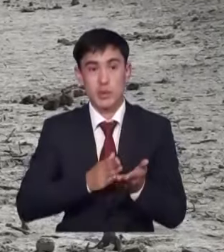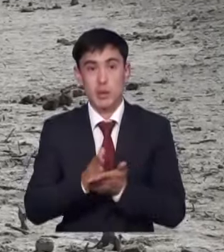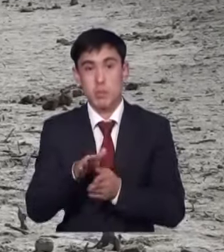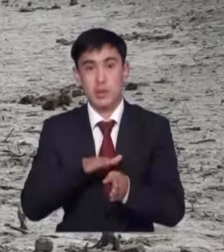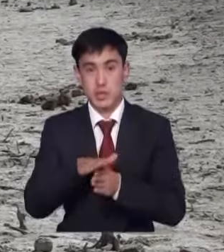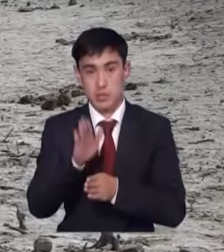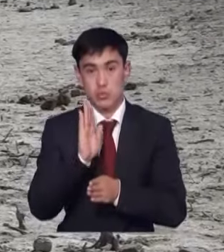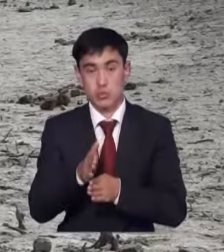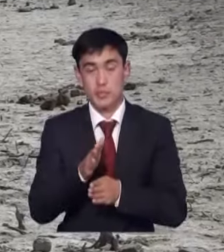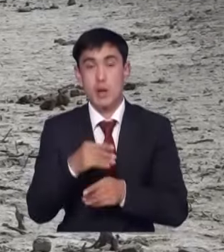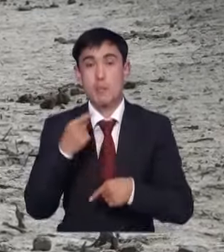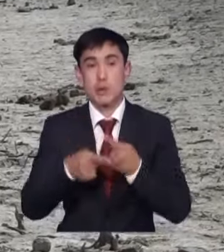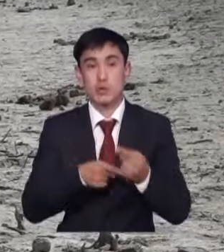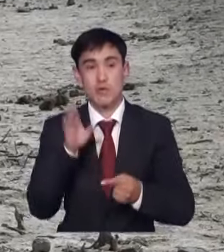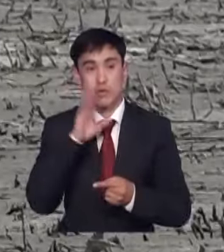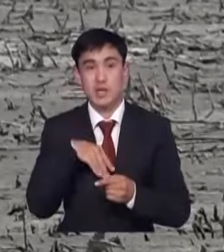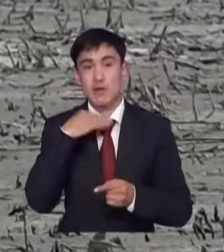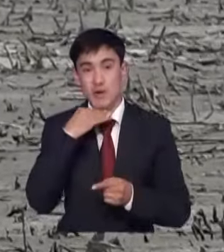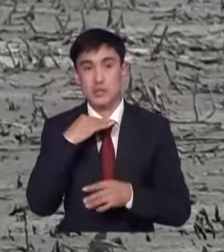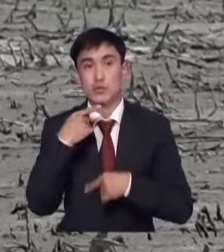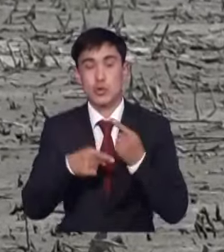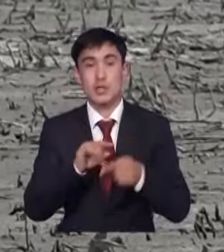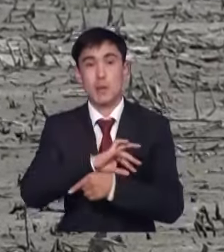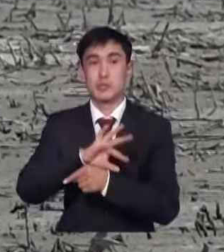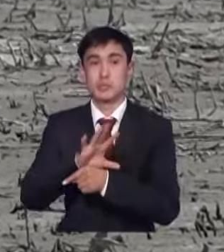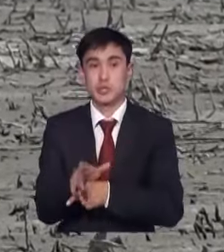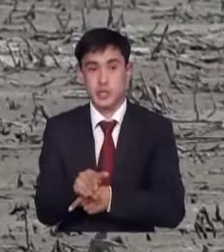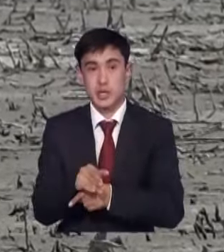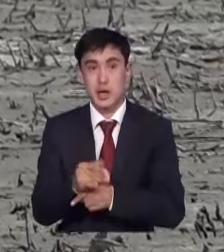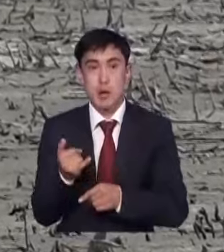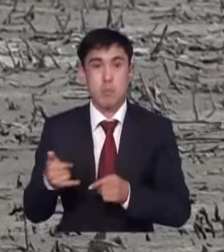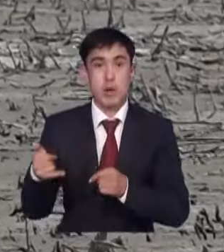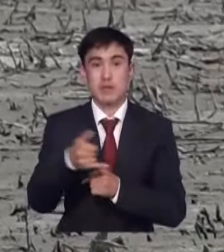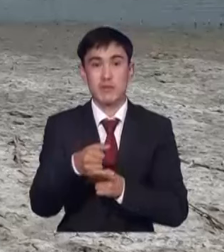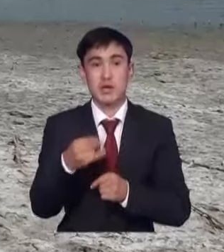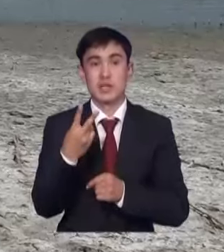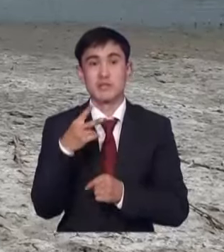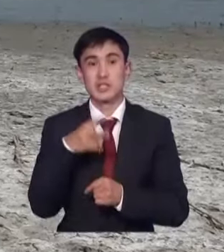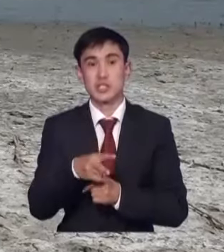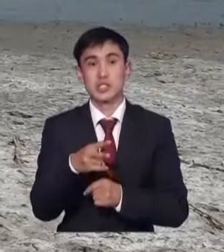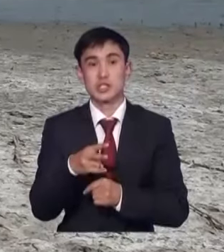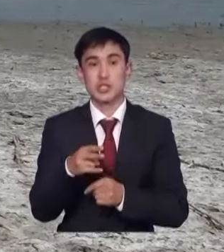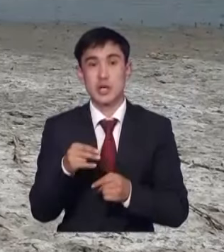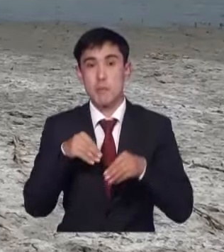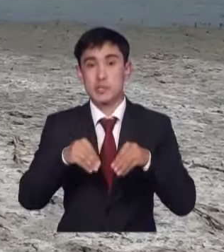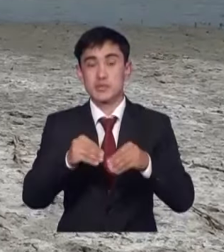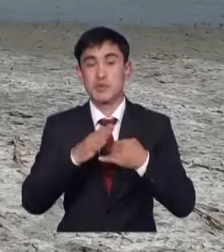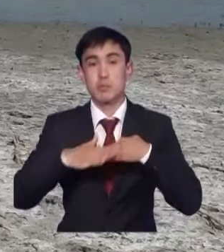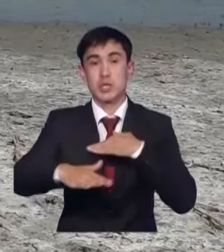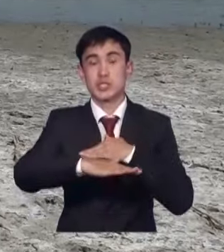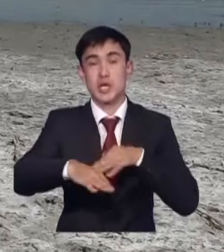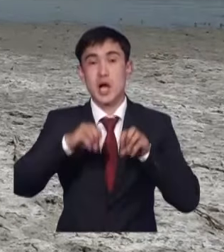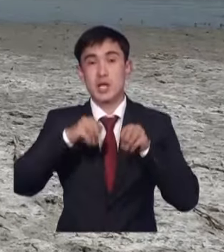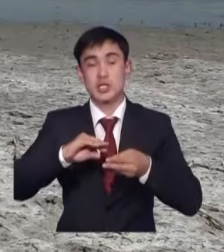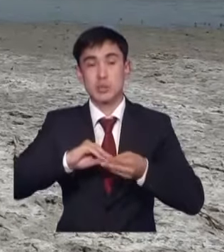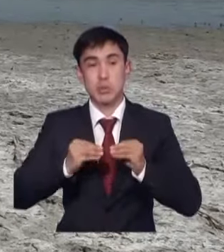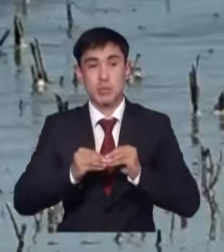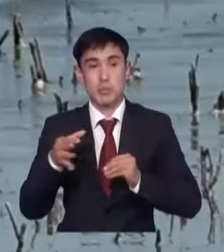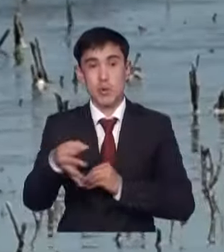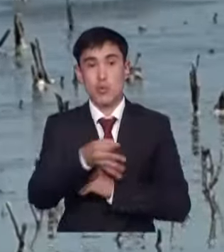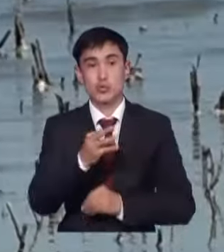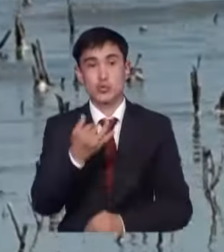наполнению. Однако даже потом воды хватит только для обеспечения полива 2000 гектаров посевных площадей. А для решения проблемы на